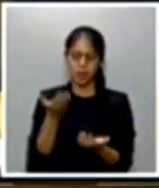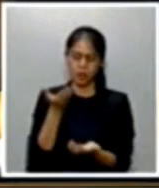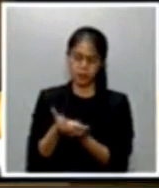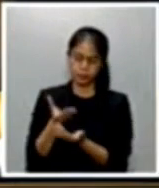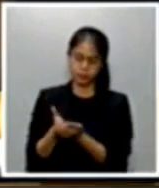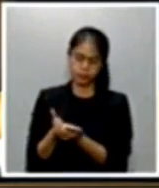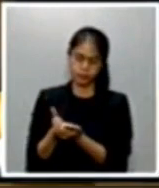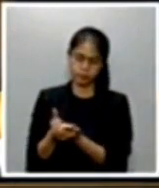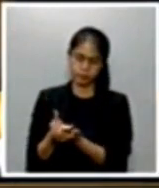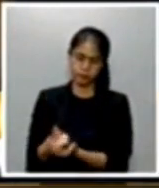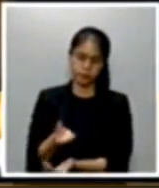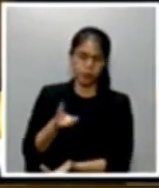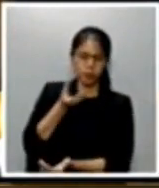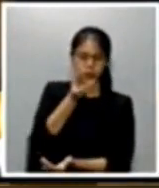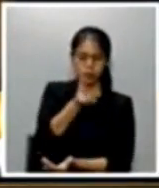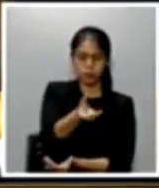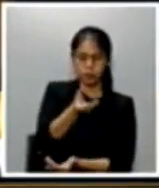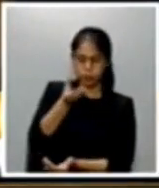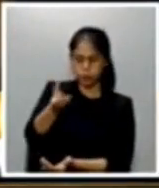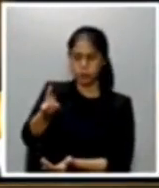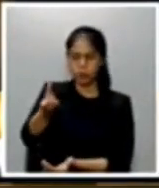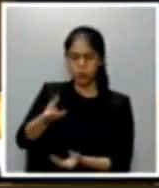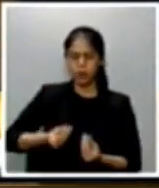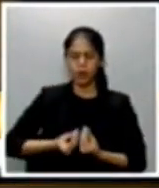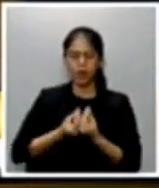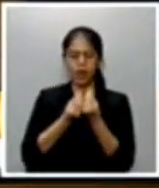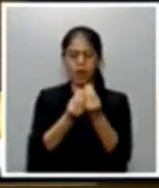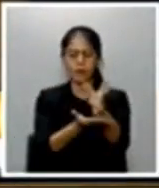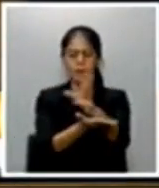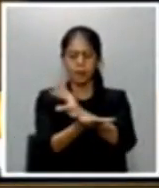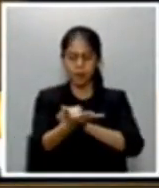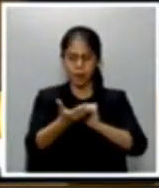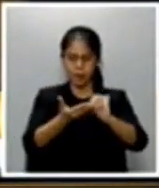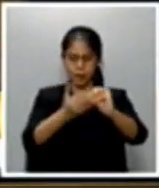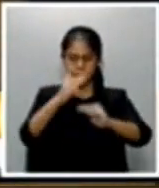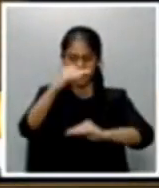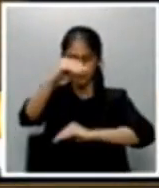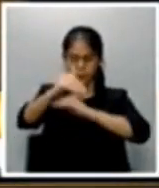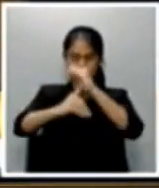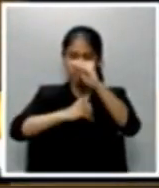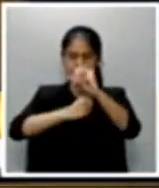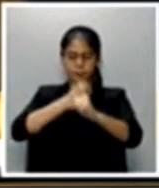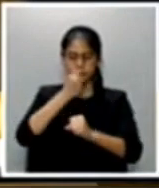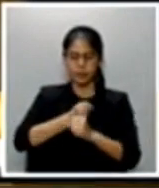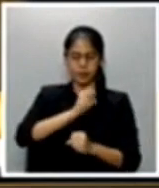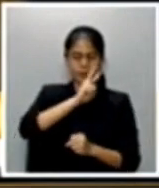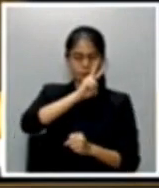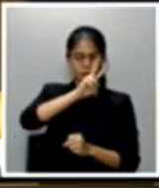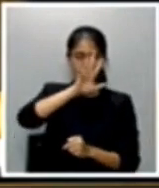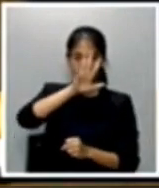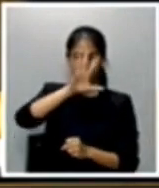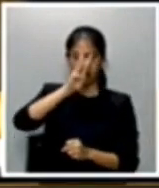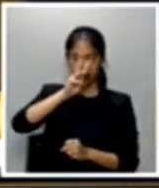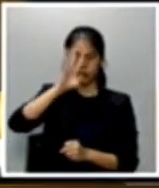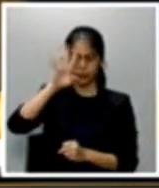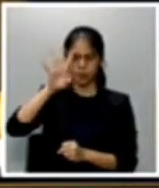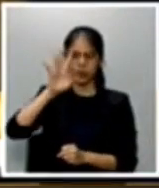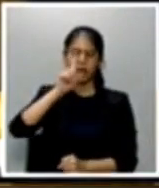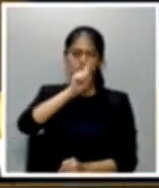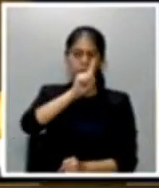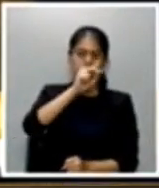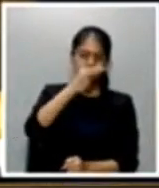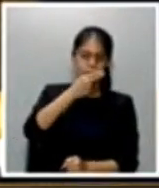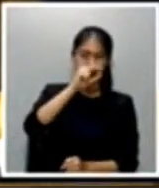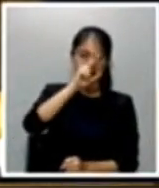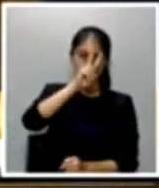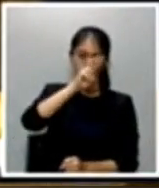ประมาณที่เราเรียกว่าเป็นกองทุนพัฒนาอุดมศึกษาขึ้นมาสำหรับเตรียมการปี64นั้นจำนวน 12,250